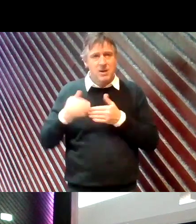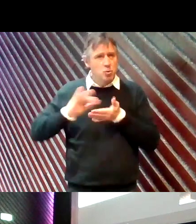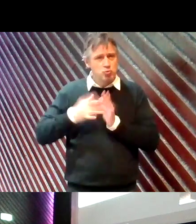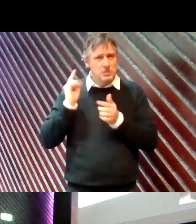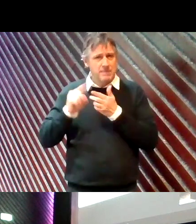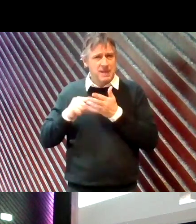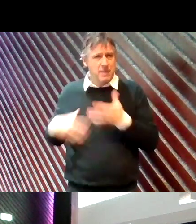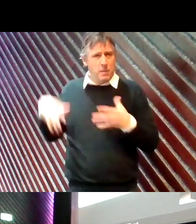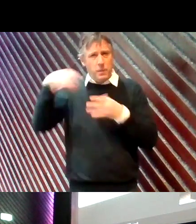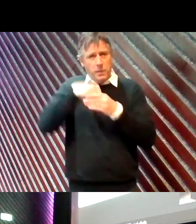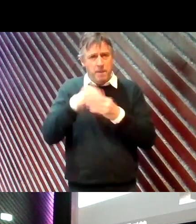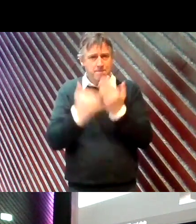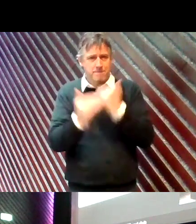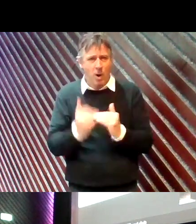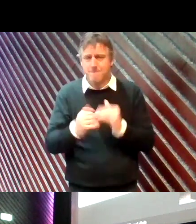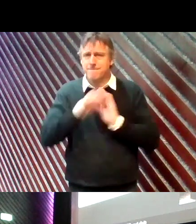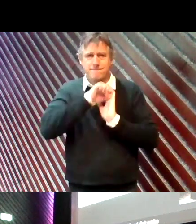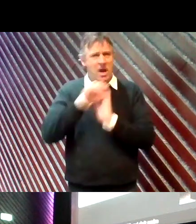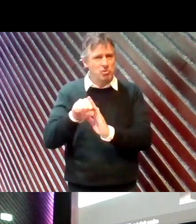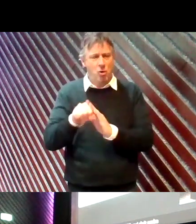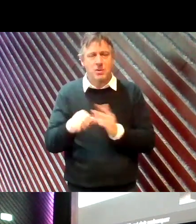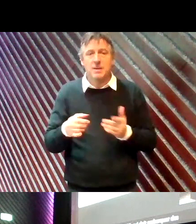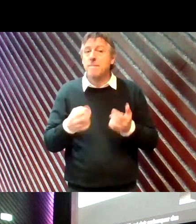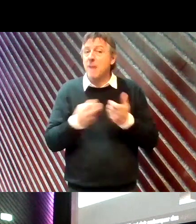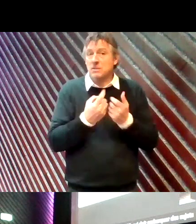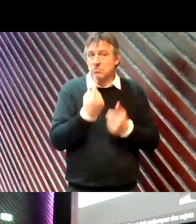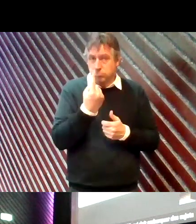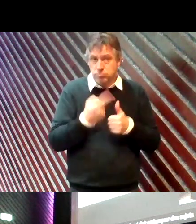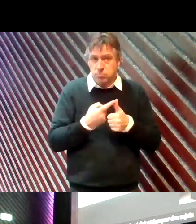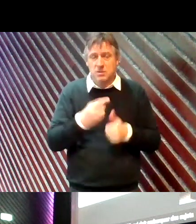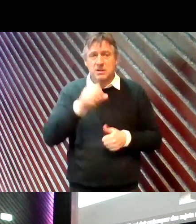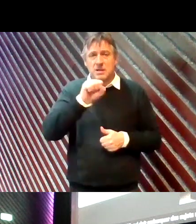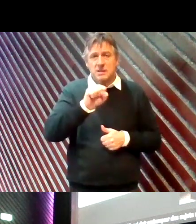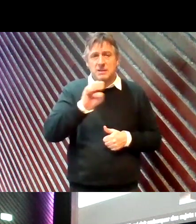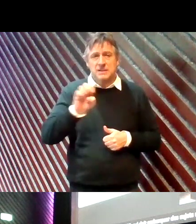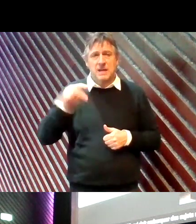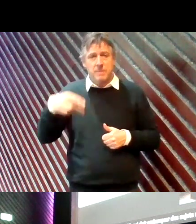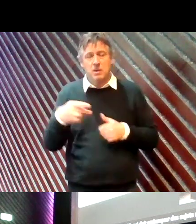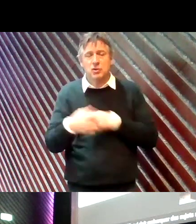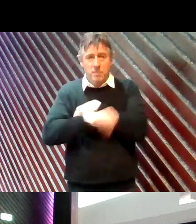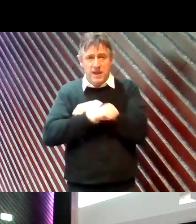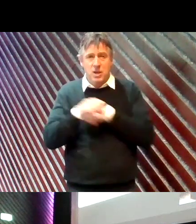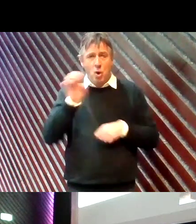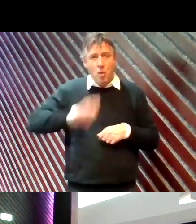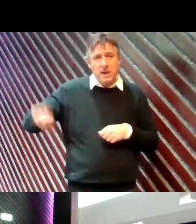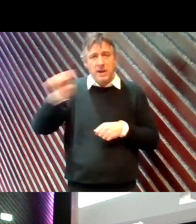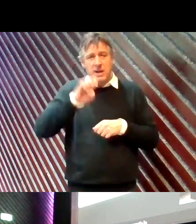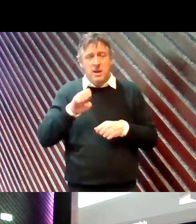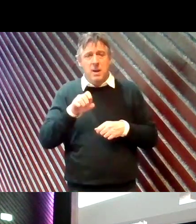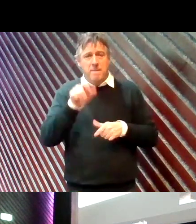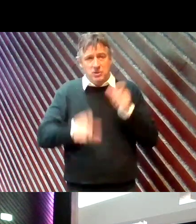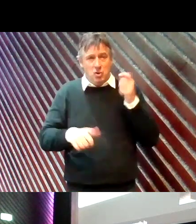majeurs. Les sujets majeurs, ça a été le synonyme, par exemple, la CEP, la Semaine Européenne des Personnes en Situation de Handicap qui s'est